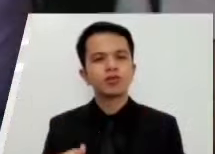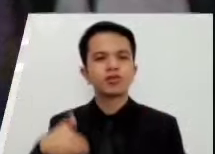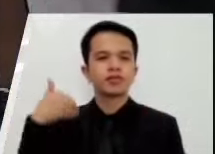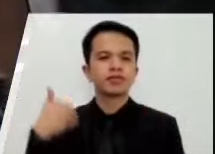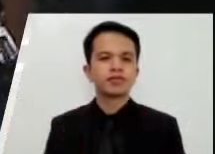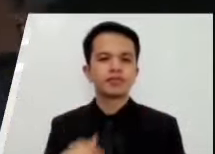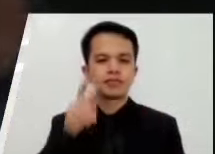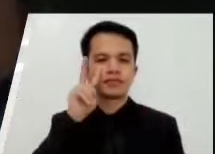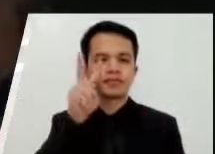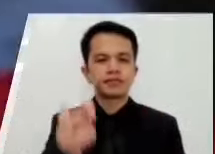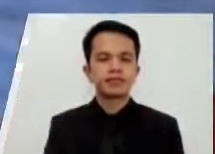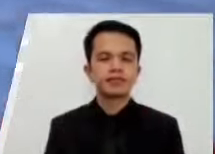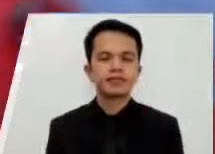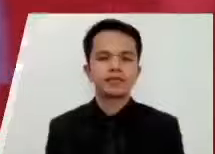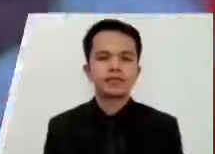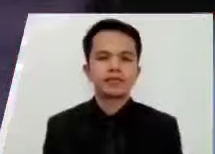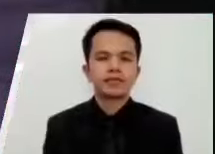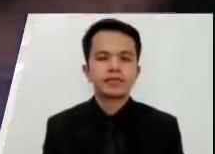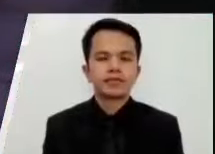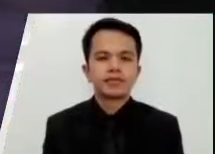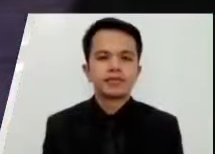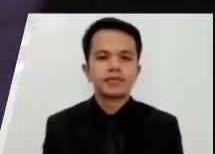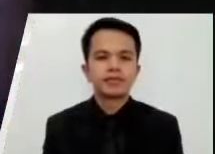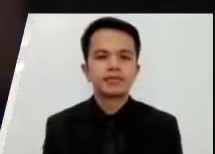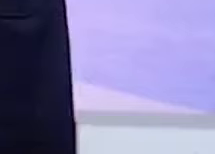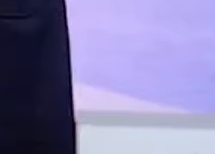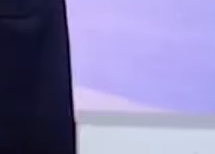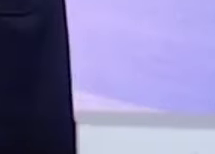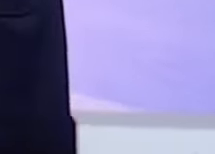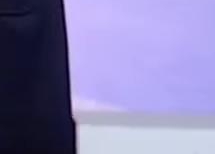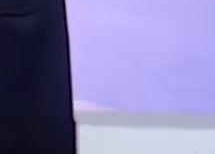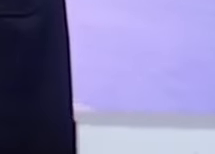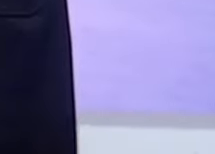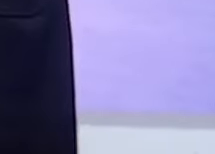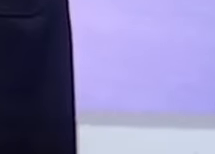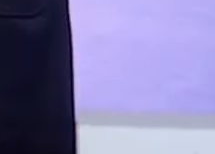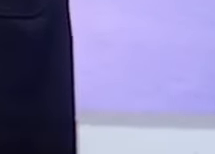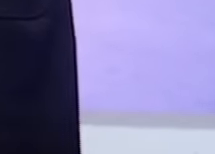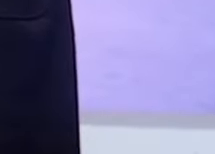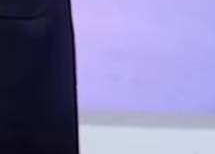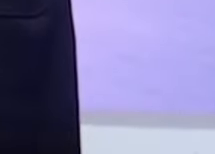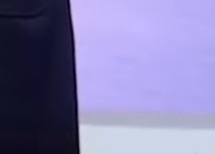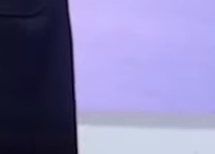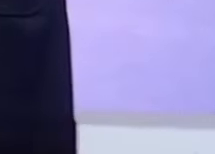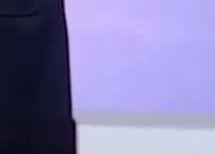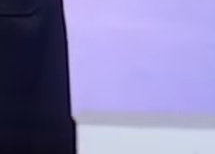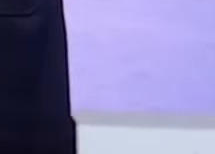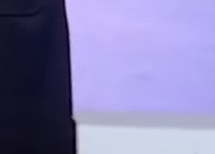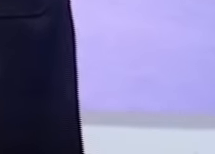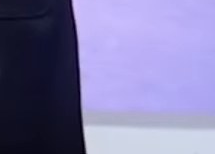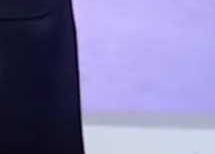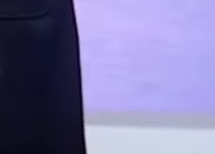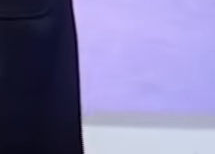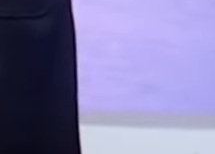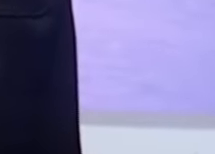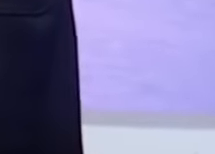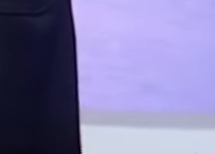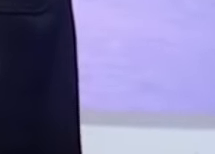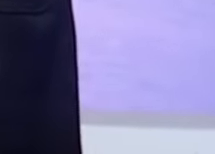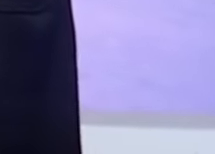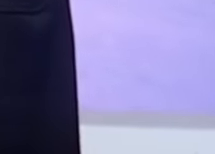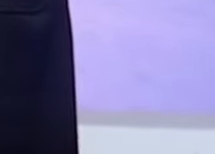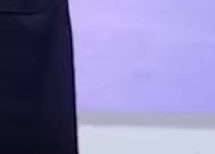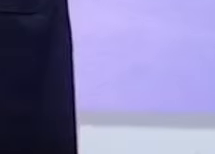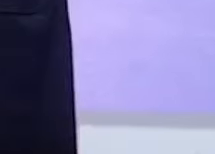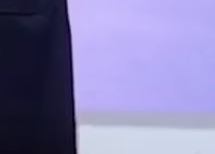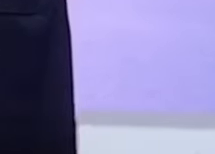Marisol Abdurrahman ang inyong saksi. Mga kapuso, sama-sama tayong maging saksi.